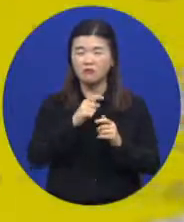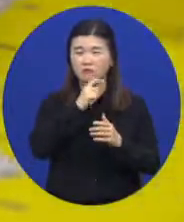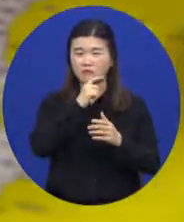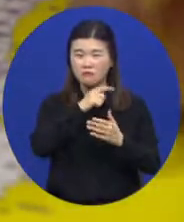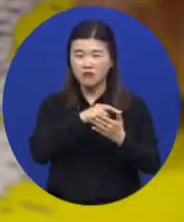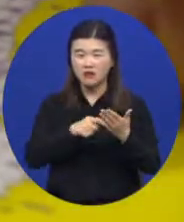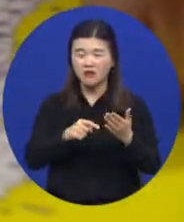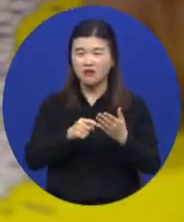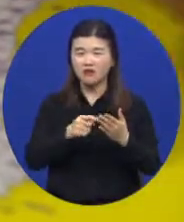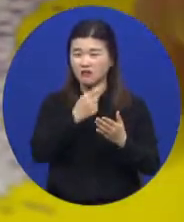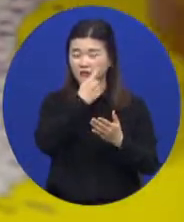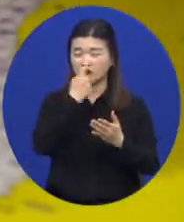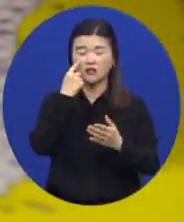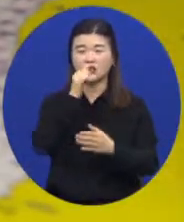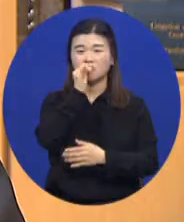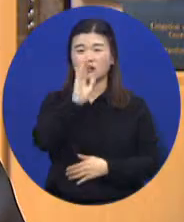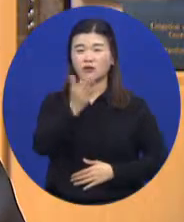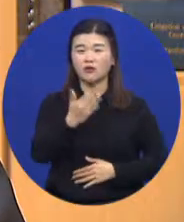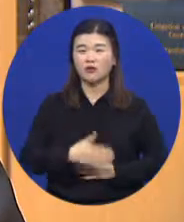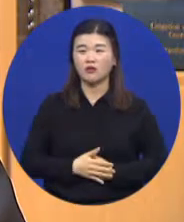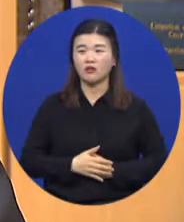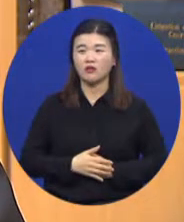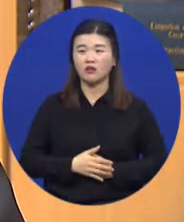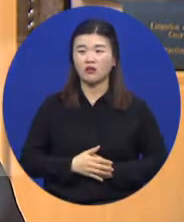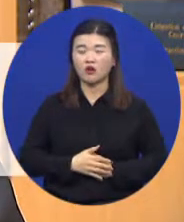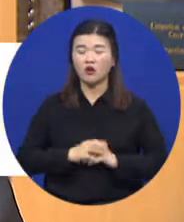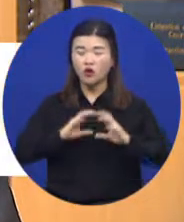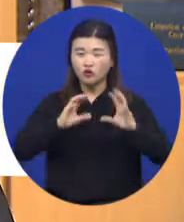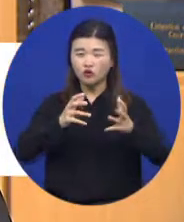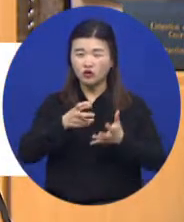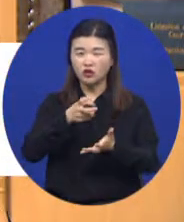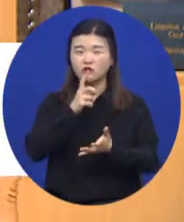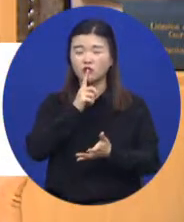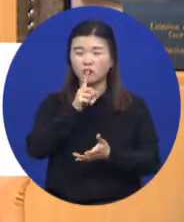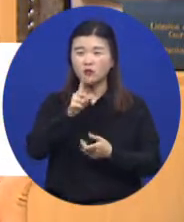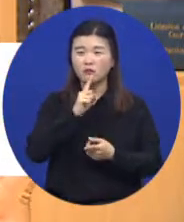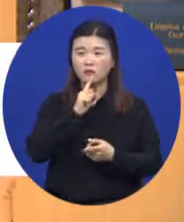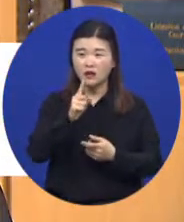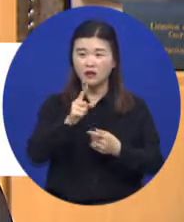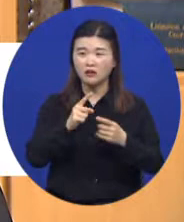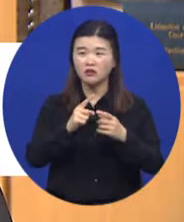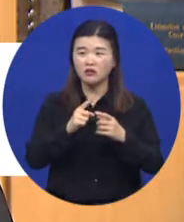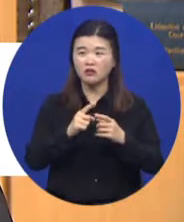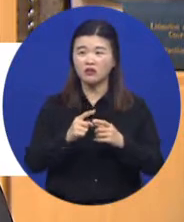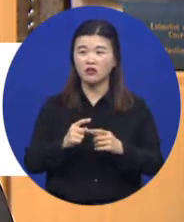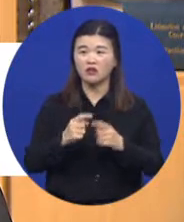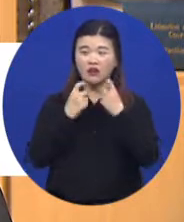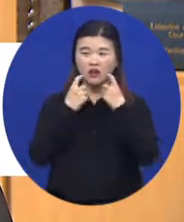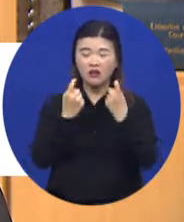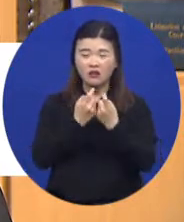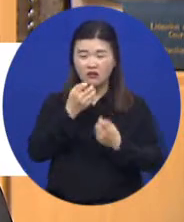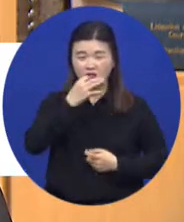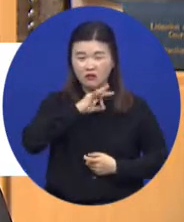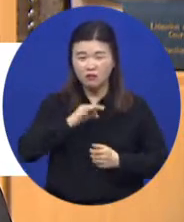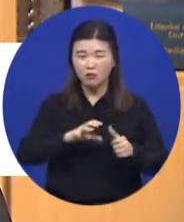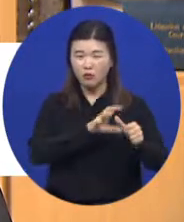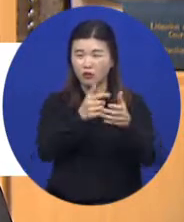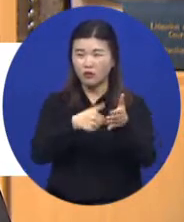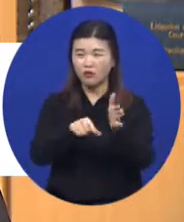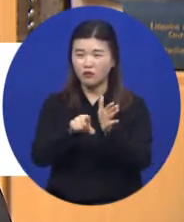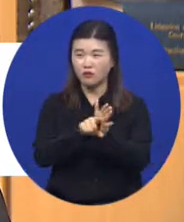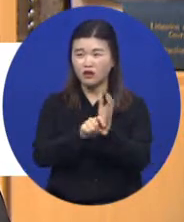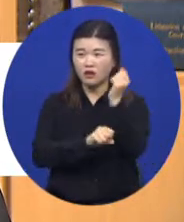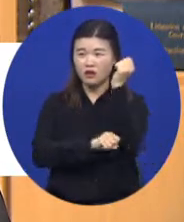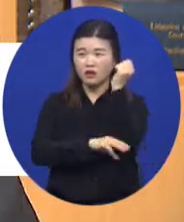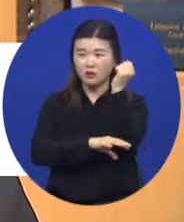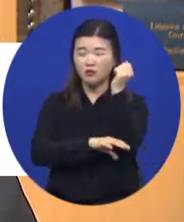사실을 입증해야 합니다. 국내 소송은 특히나 개별, 개인의 이익을 보호하기 위한 그 소송이